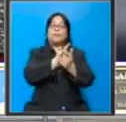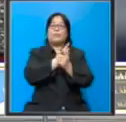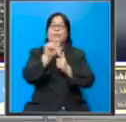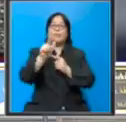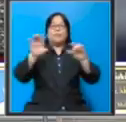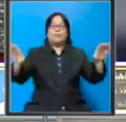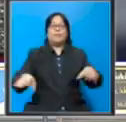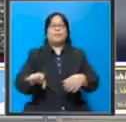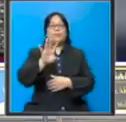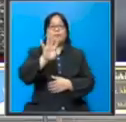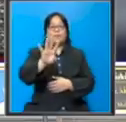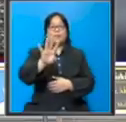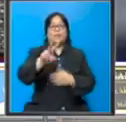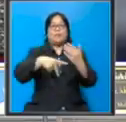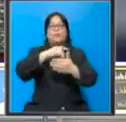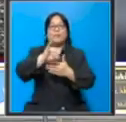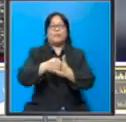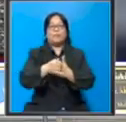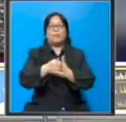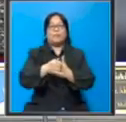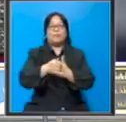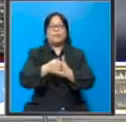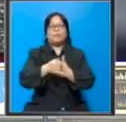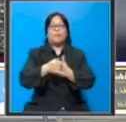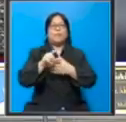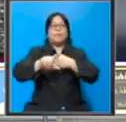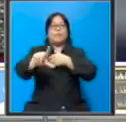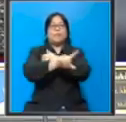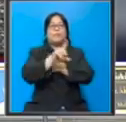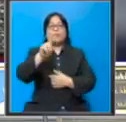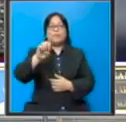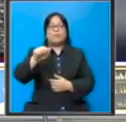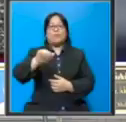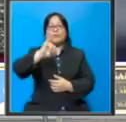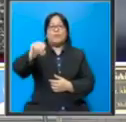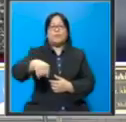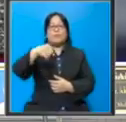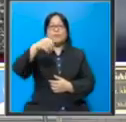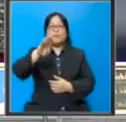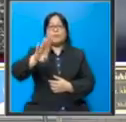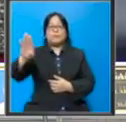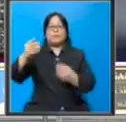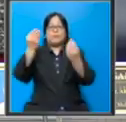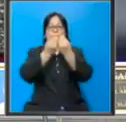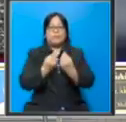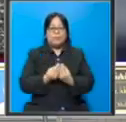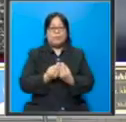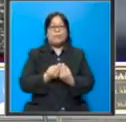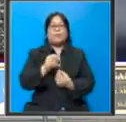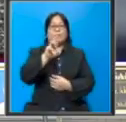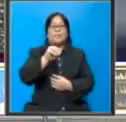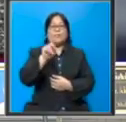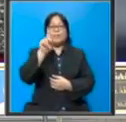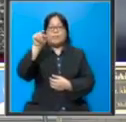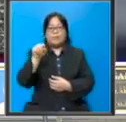meluluskan pelaksanaan 4 projek jalan perhubungan desa JPD berjumlah